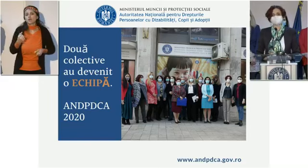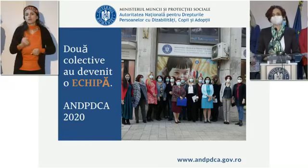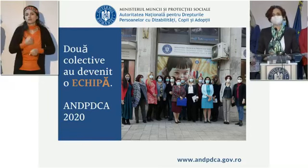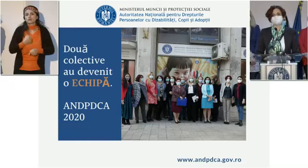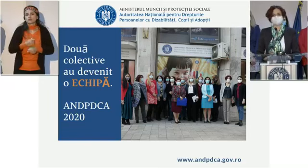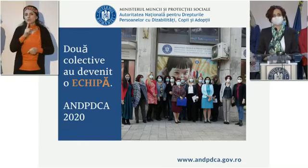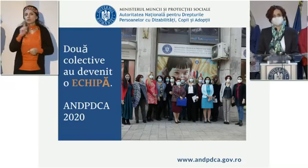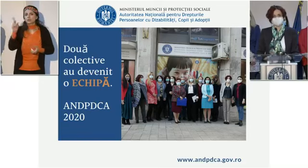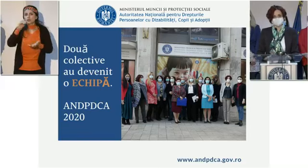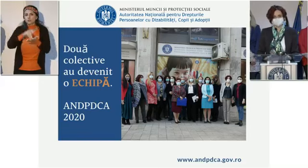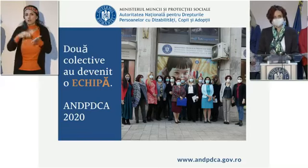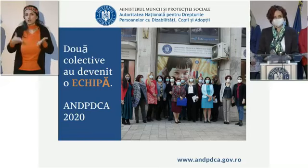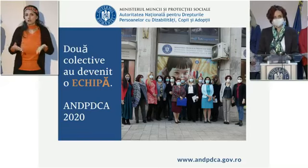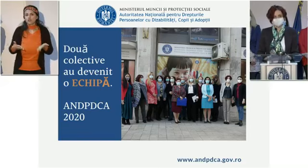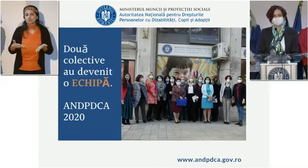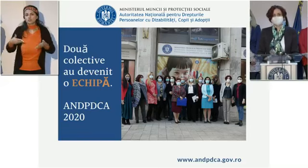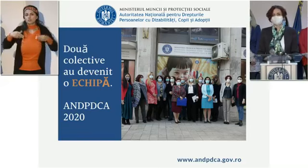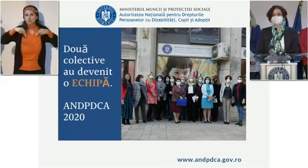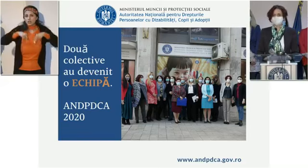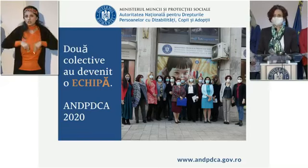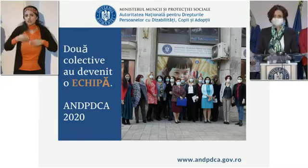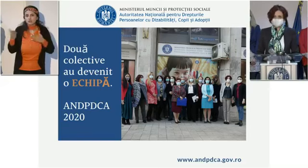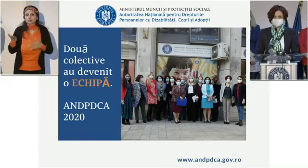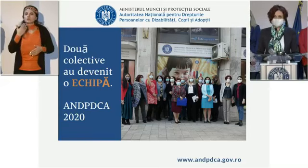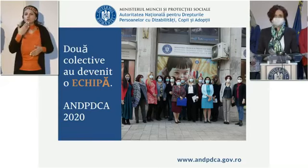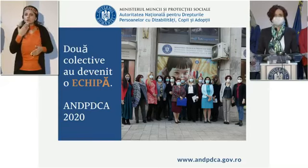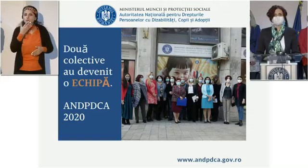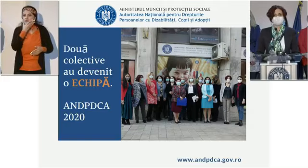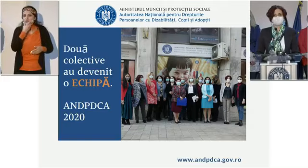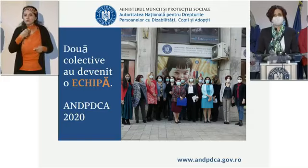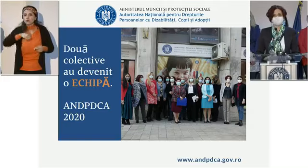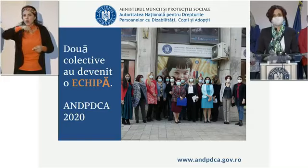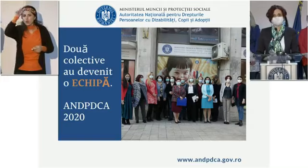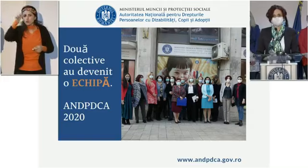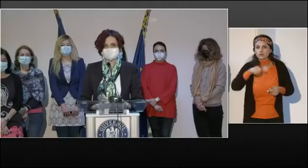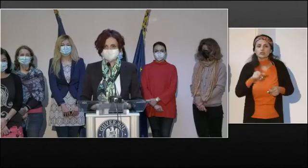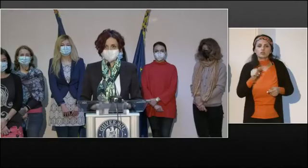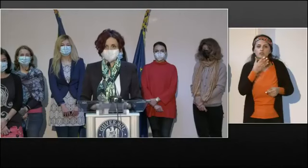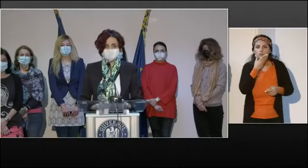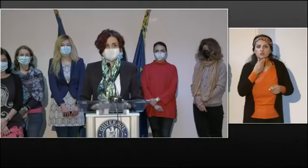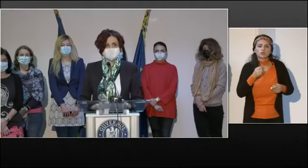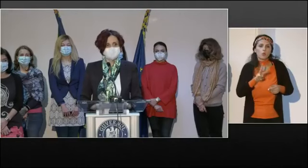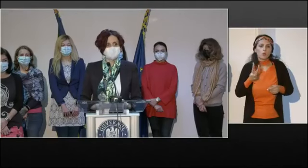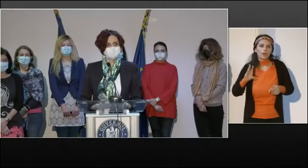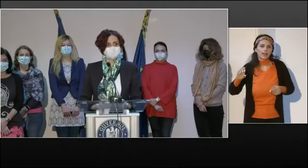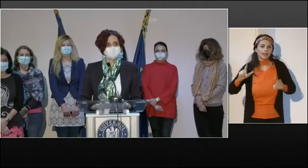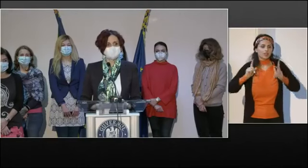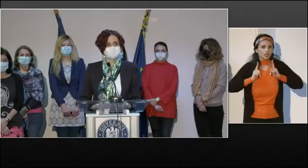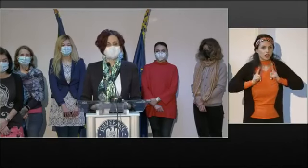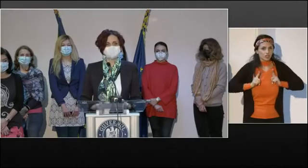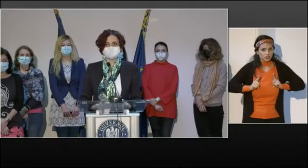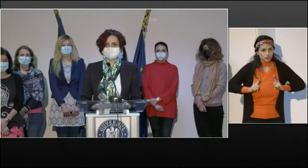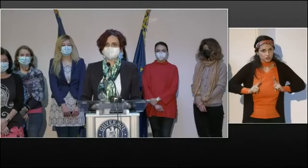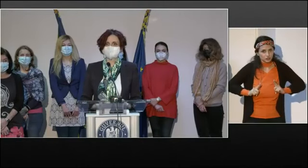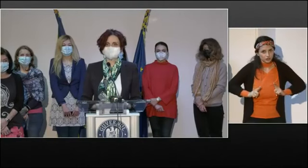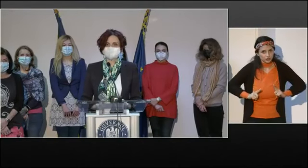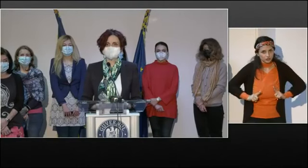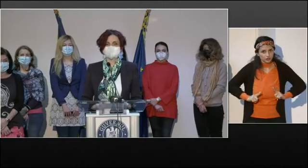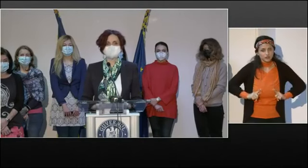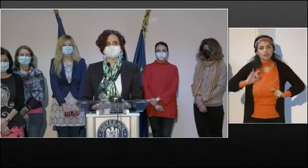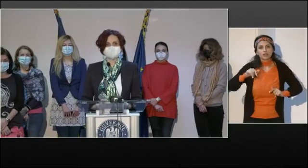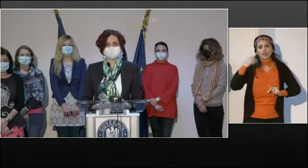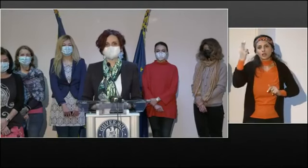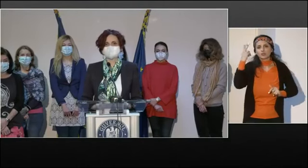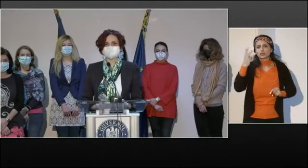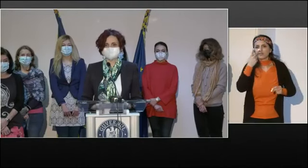desemnata sa vina in aceasta functie va Multumesc si Va doresc un weekend liniștit îi sa dea Dumnezeu